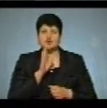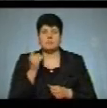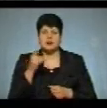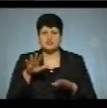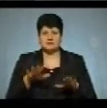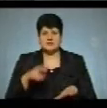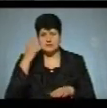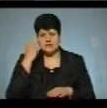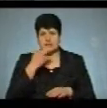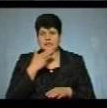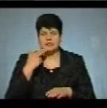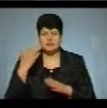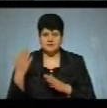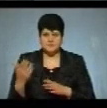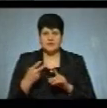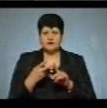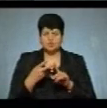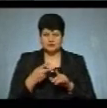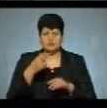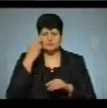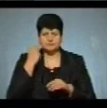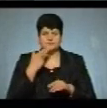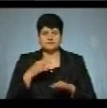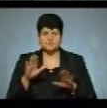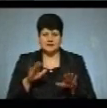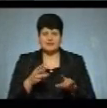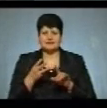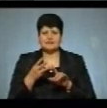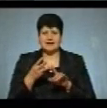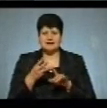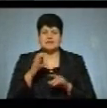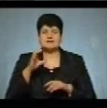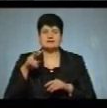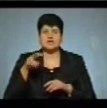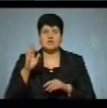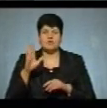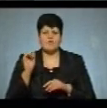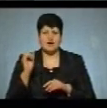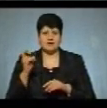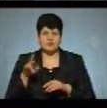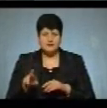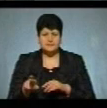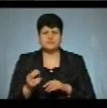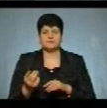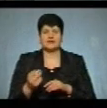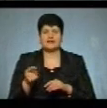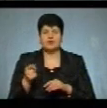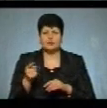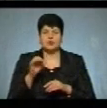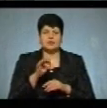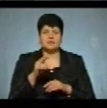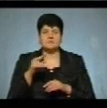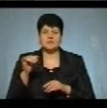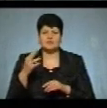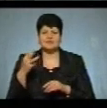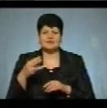італійка Доротея Вірер, на другому – італійка Ліза Вітоці, третьому – словацька біатлоністка Анастасія Кузьміна. Тернополянка Олена Підгрушна